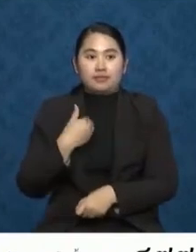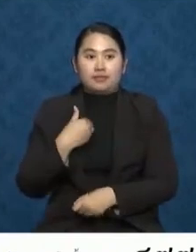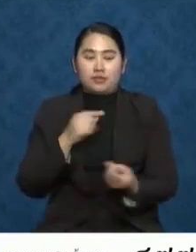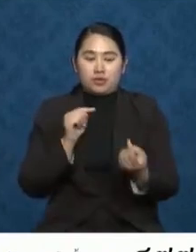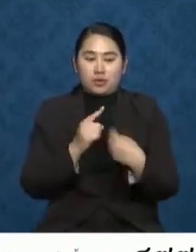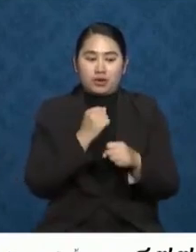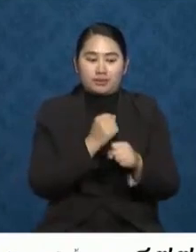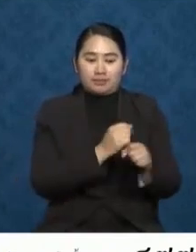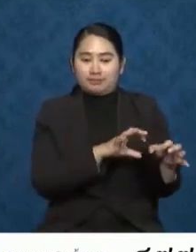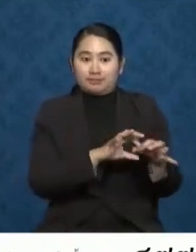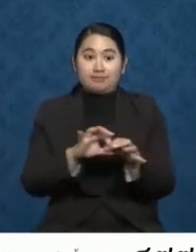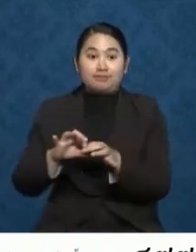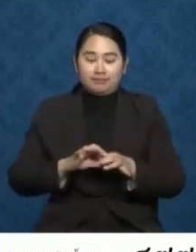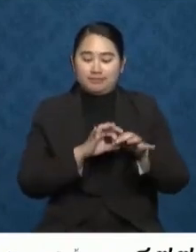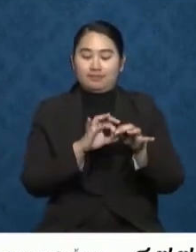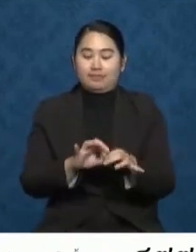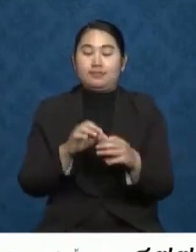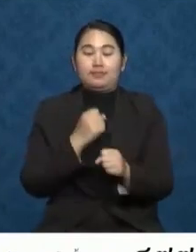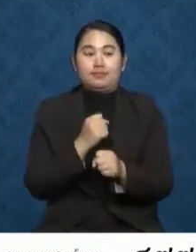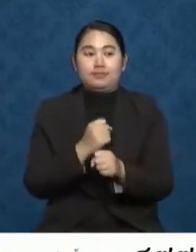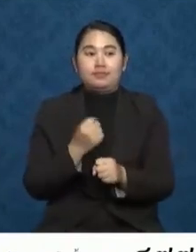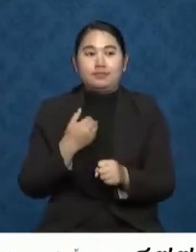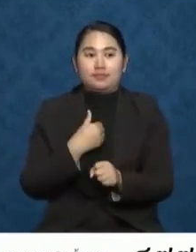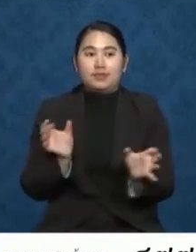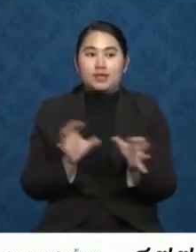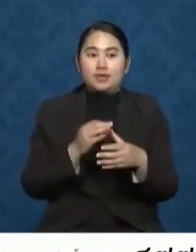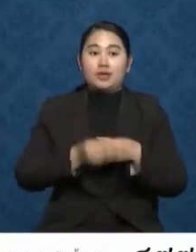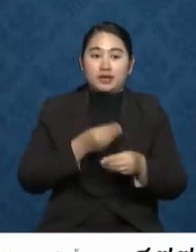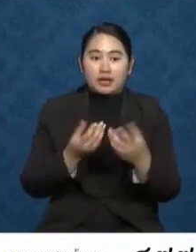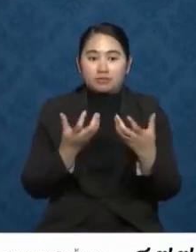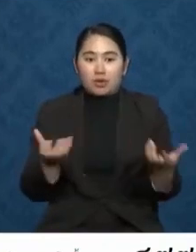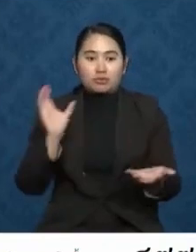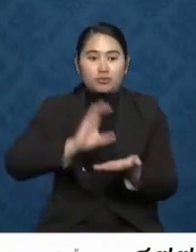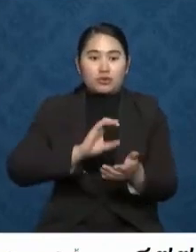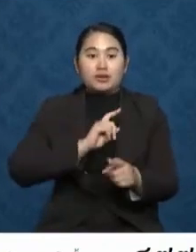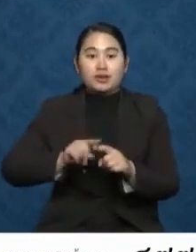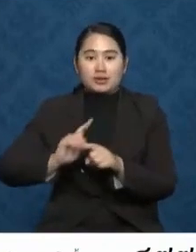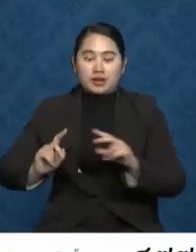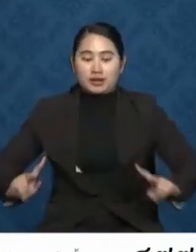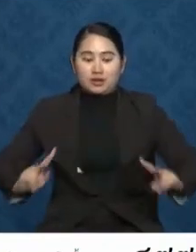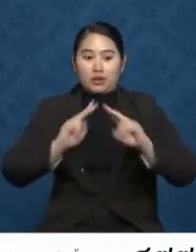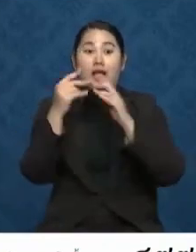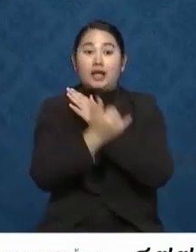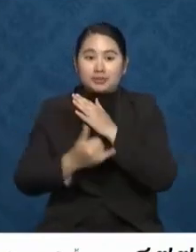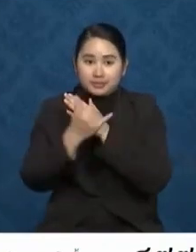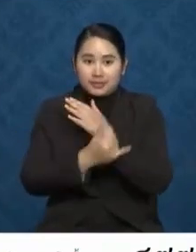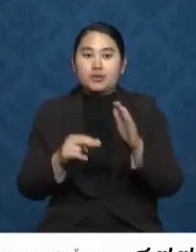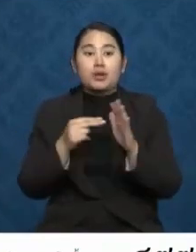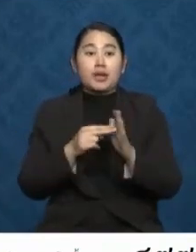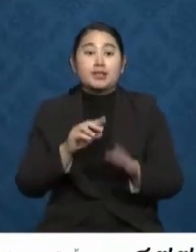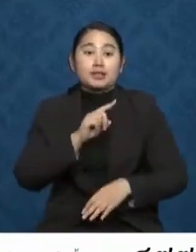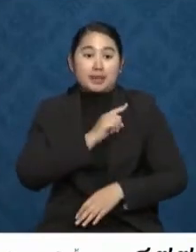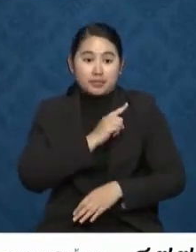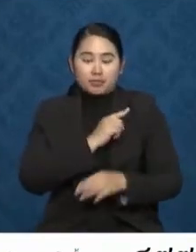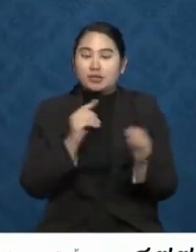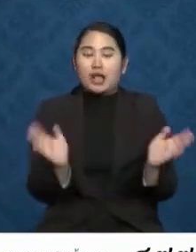ความต่อเนื่องและสานสัมพันธ์ในภารกิจที่เกี่ยวข้องกับการค้าและการลงทุนกระทรวงการต่างประเทศควรเป็นหน่วยงานสนับสนุนเ